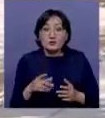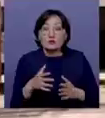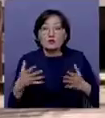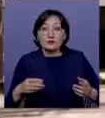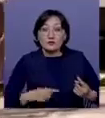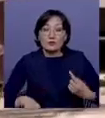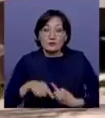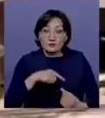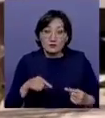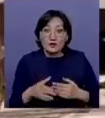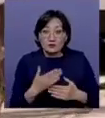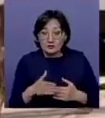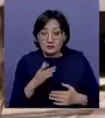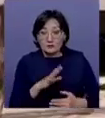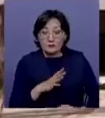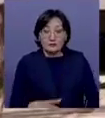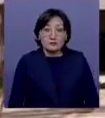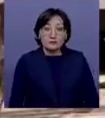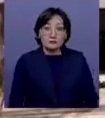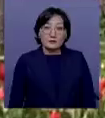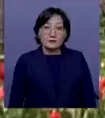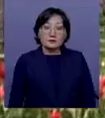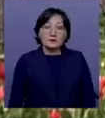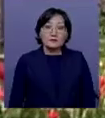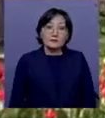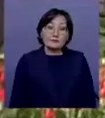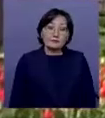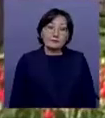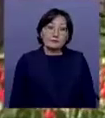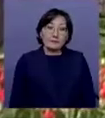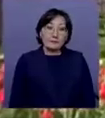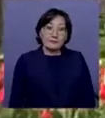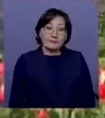кәсіпкер жазаға тартылды. Ардақ Жақсылықова, Нұрболат Әмір, Алматы телеарнасы, Шымкенттен.